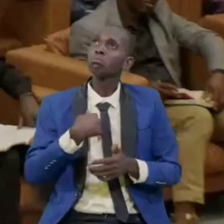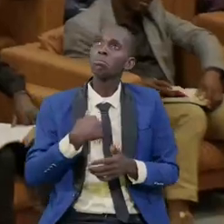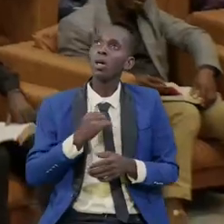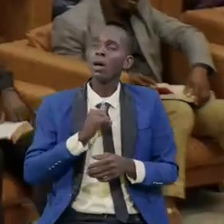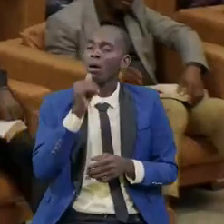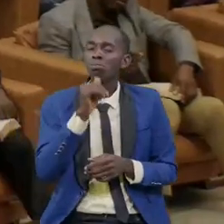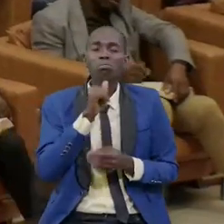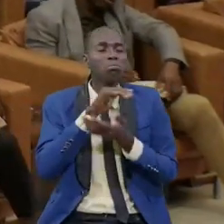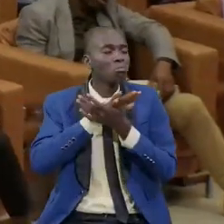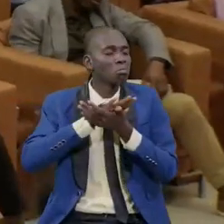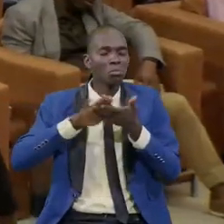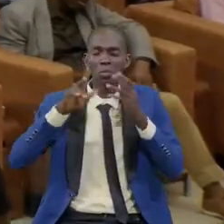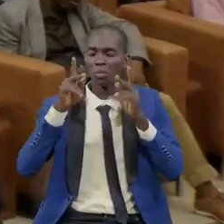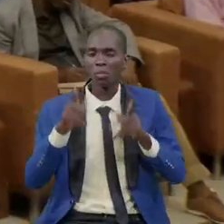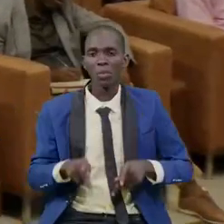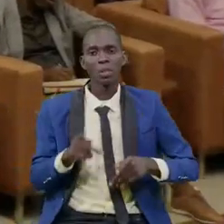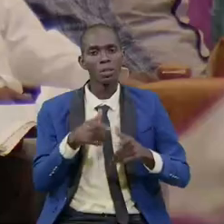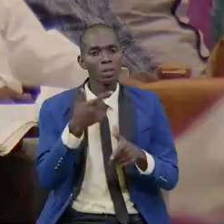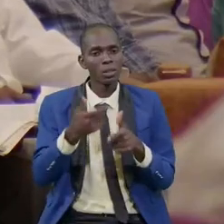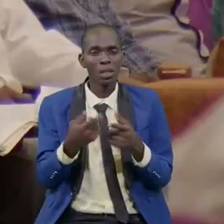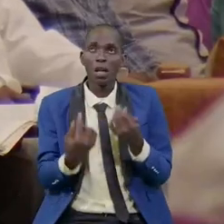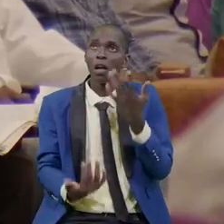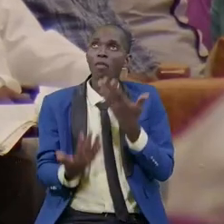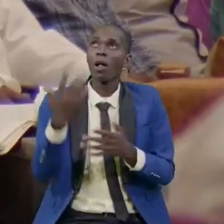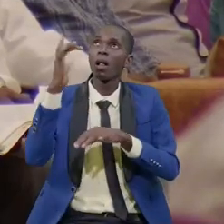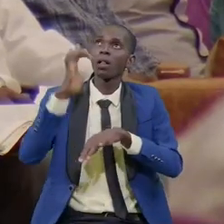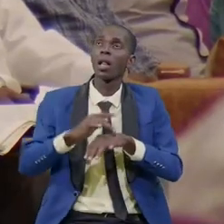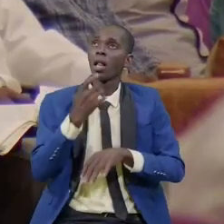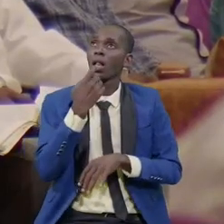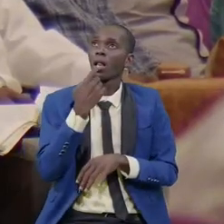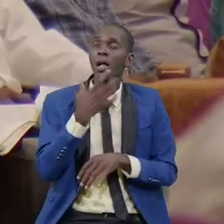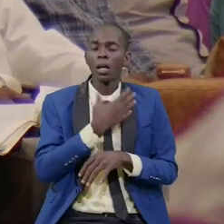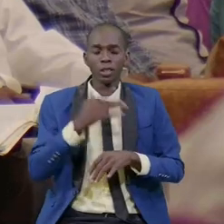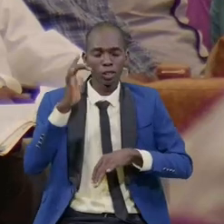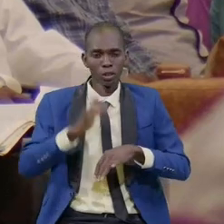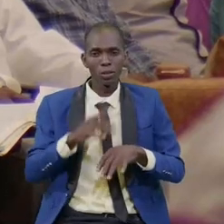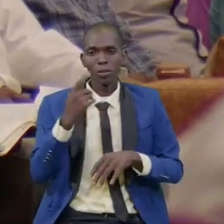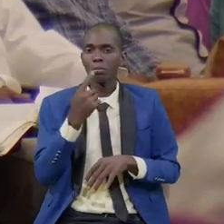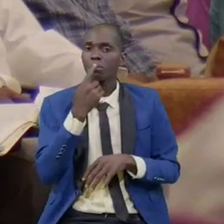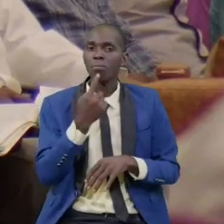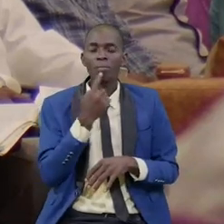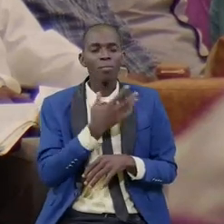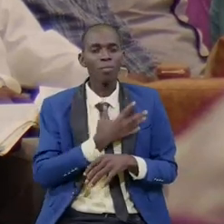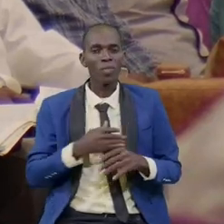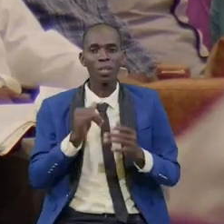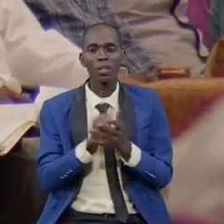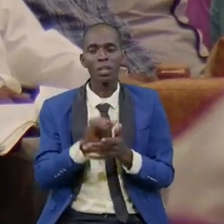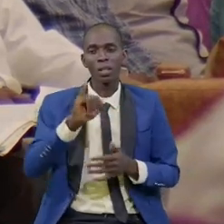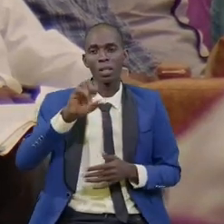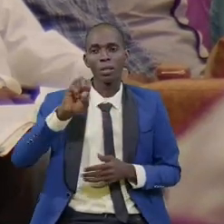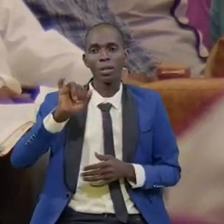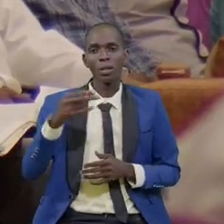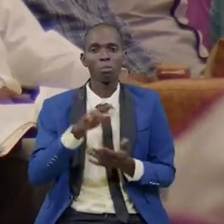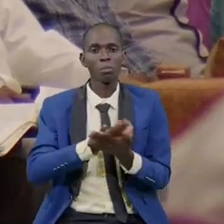que je suis un homme aux lèvres impures et le feu a touché sa langue, ses lèvres. Et puis, il était